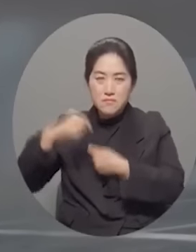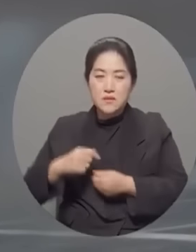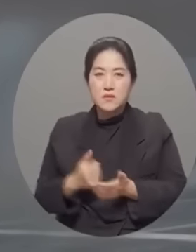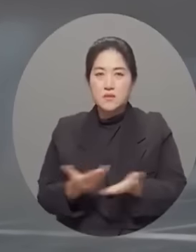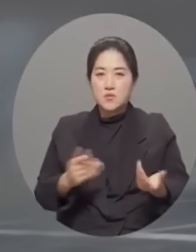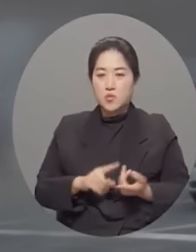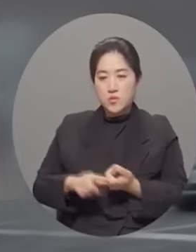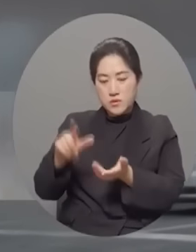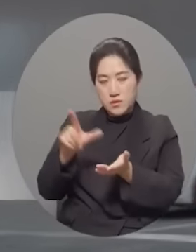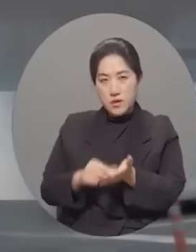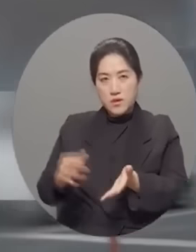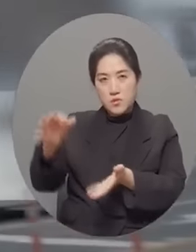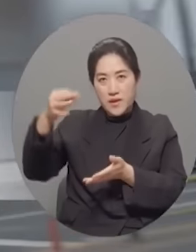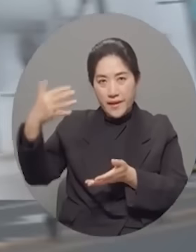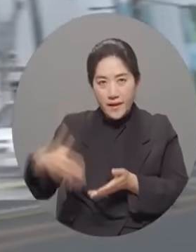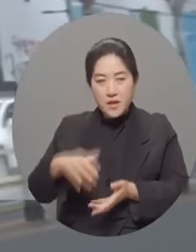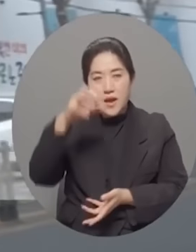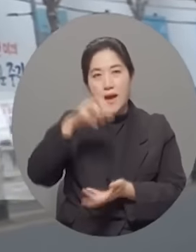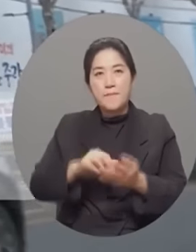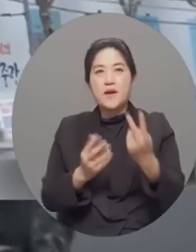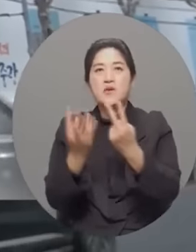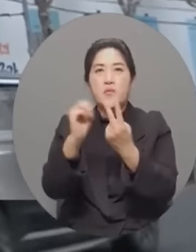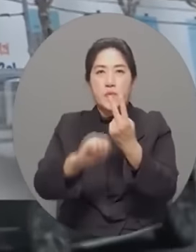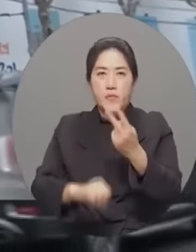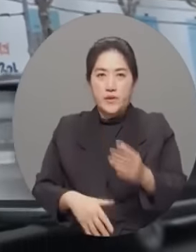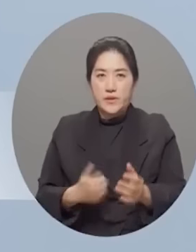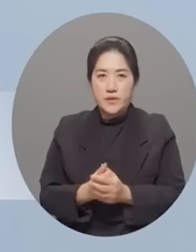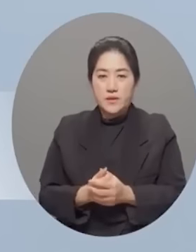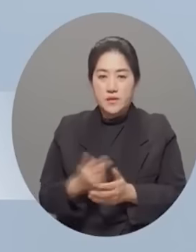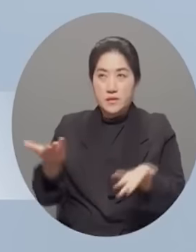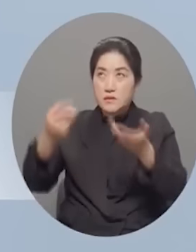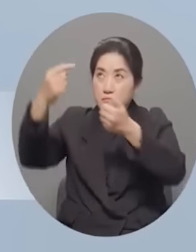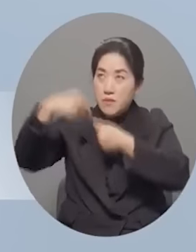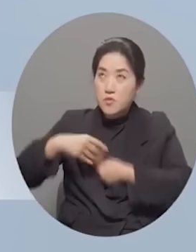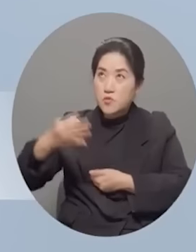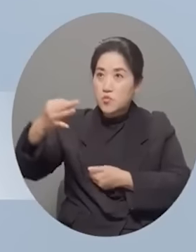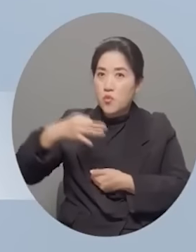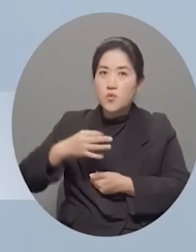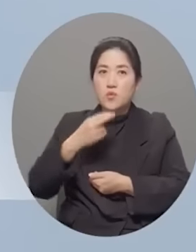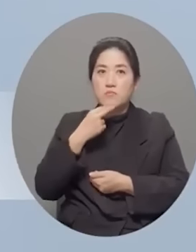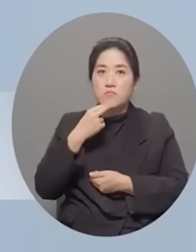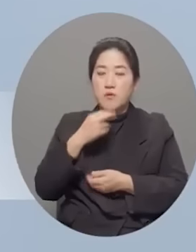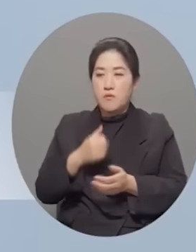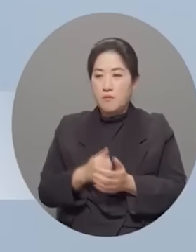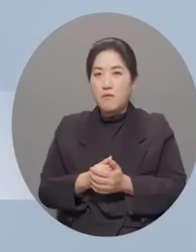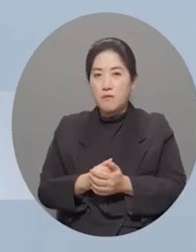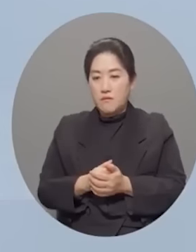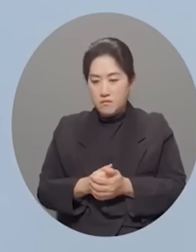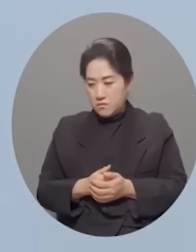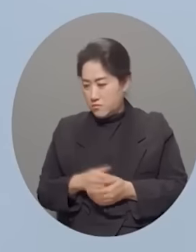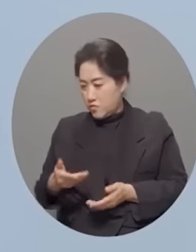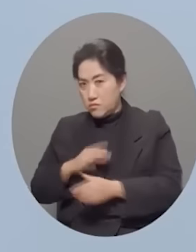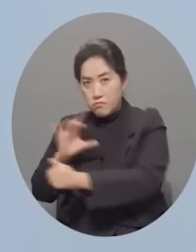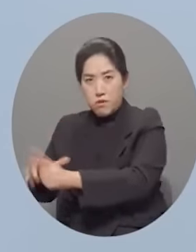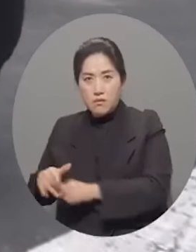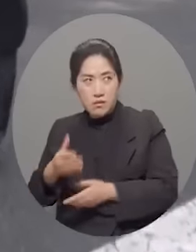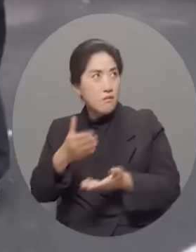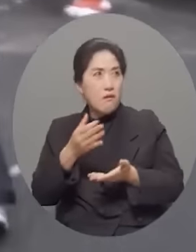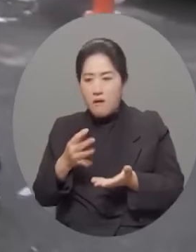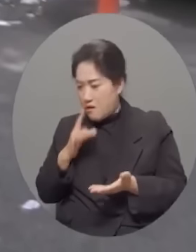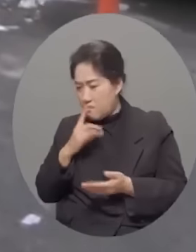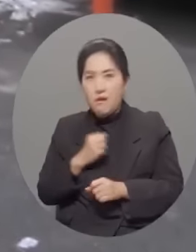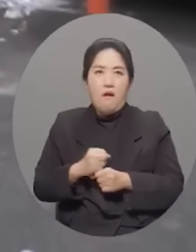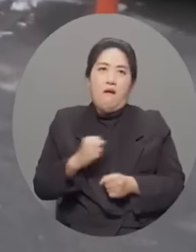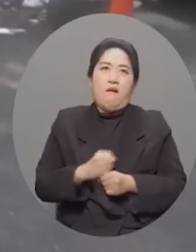노조가 추산한 미지급액은 2억 원가량. 일은 시켜놓고 돈을 주지 못하는 하청업체는 더 난처합니다.